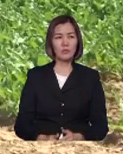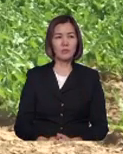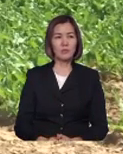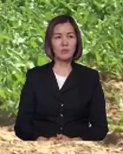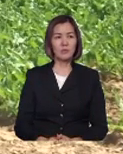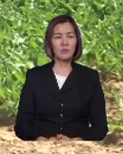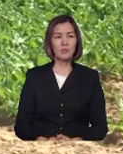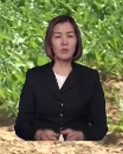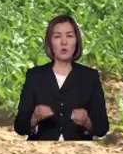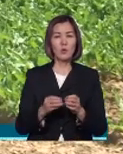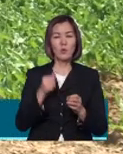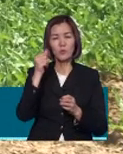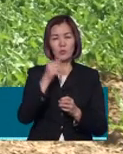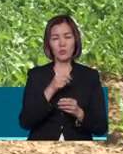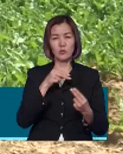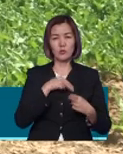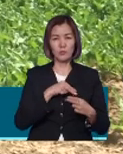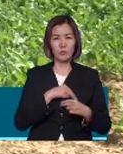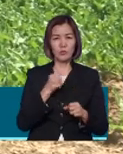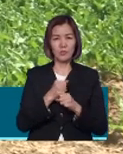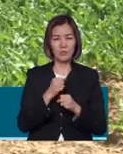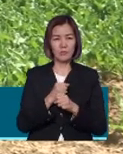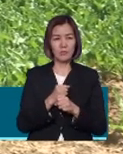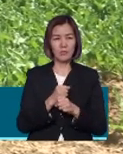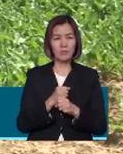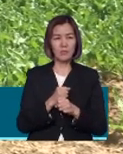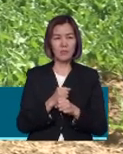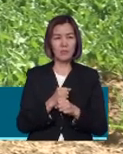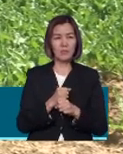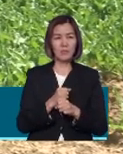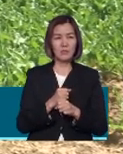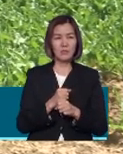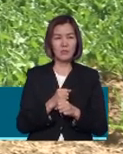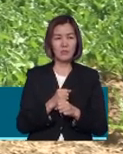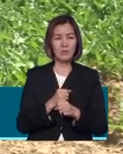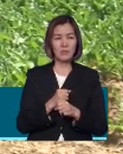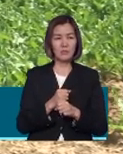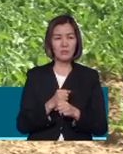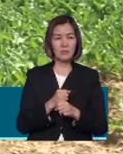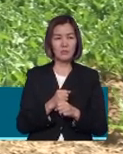Бұл кісілер 10 жылдан бері істеп жатыр. Одан кейін біз осы областына дейін колледж жасап,